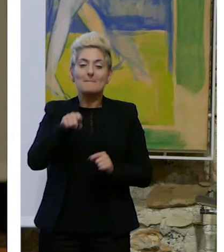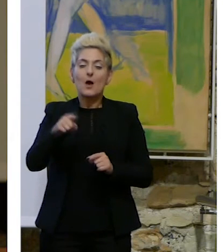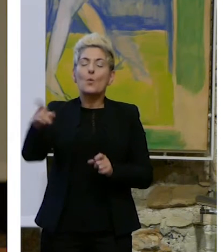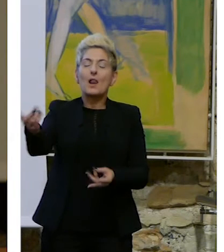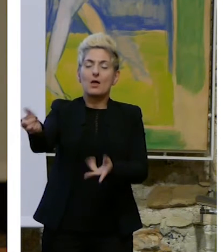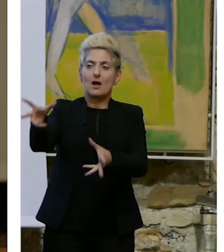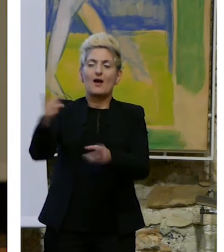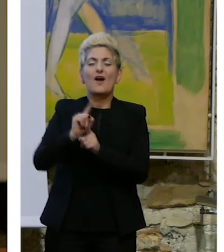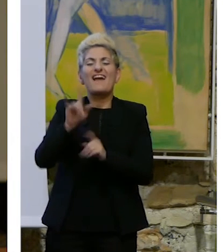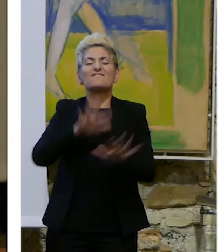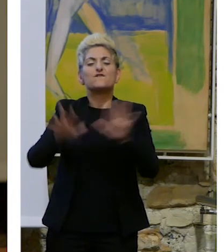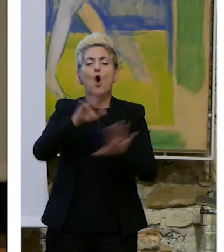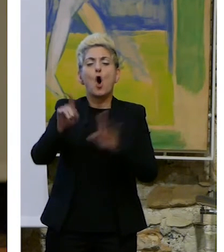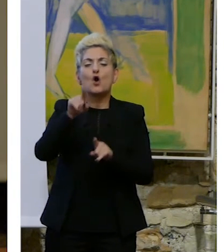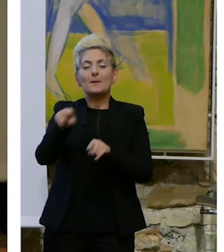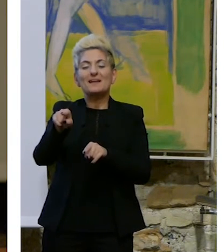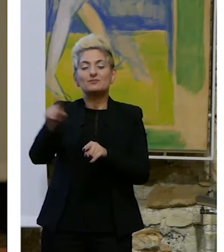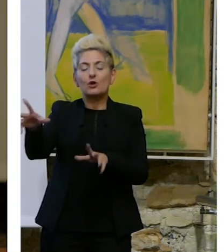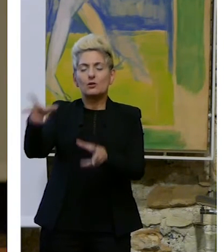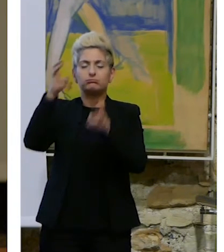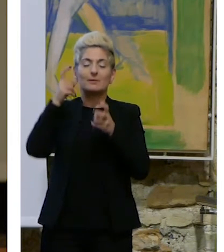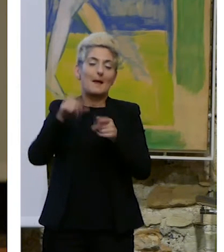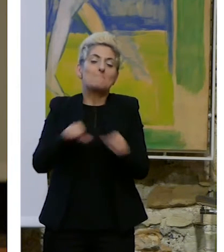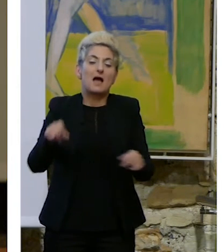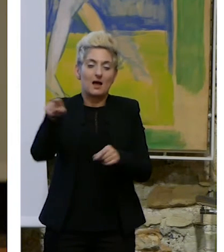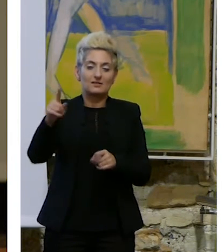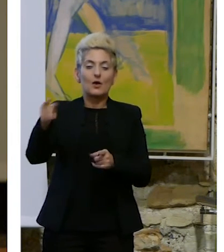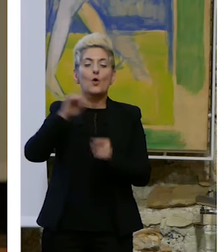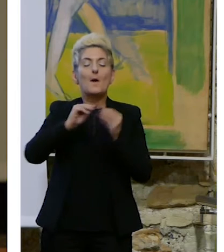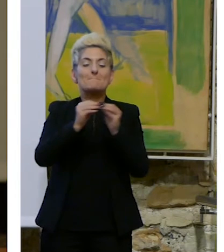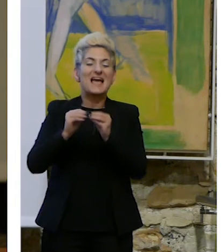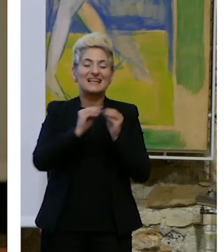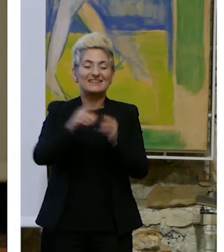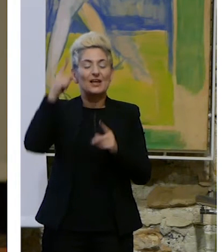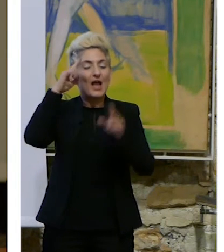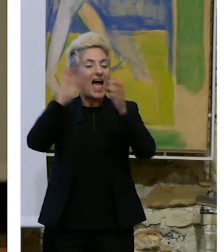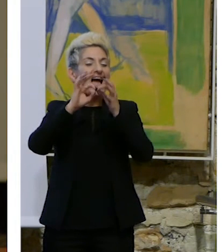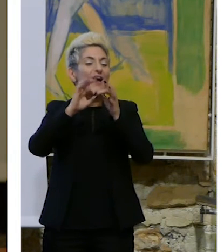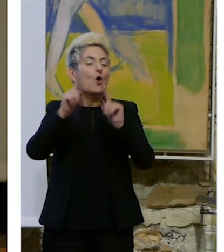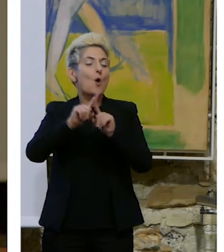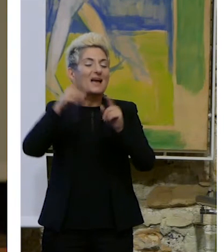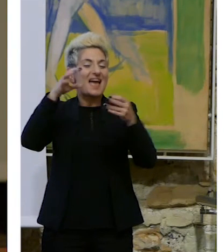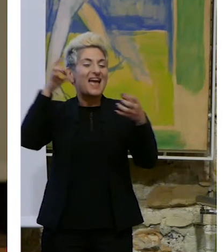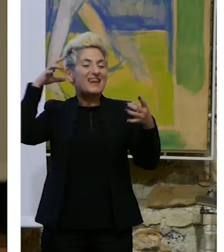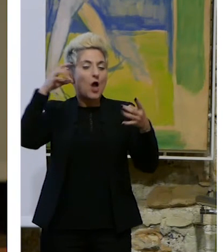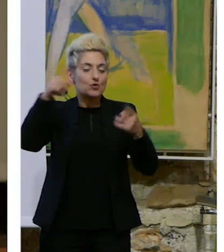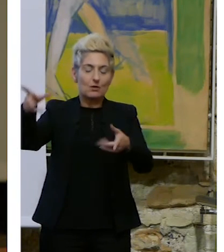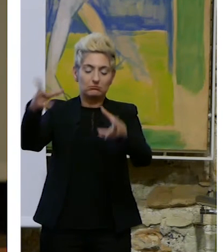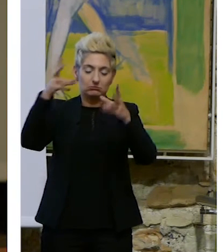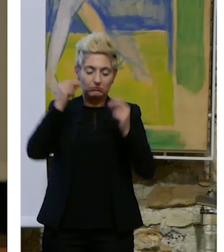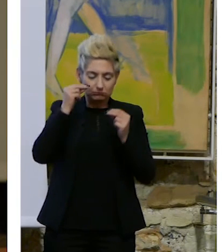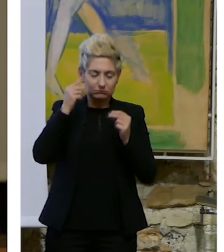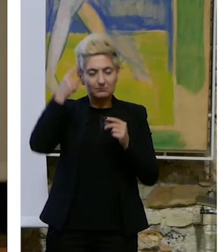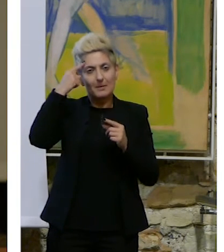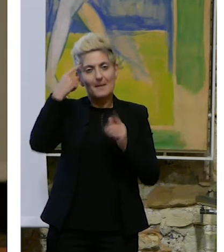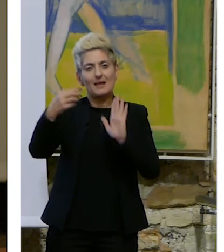computer mentale, nel meccanismo neuronico. Il meccanismo neuronico li codifica in base alla sua semiotica